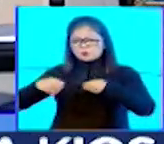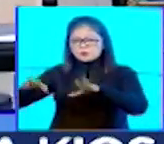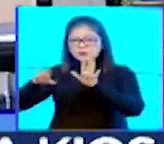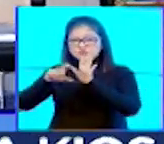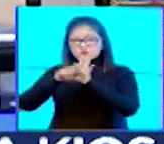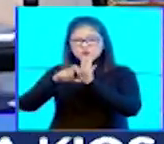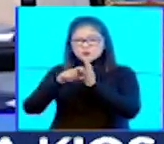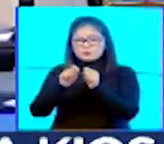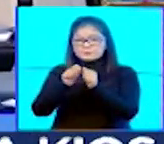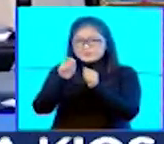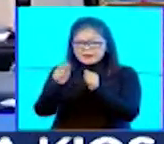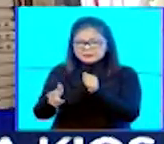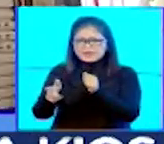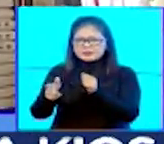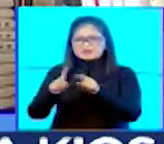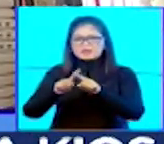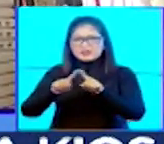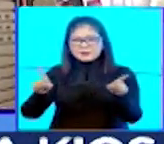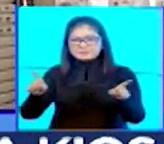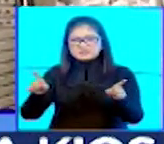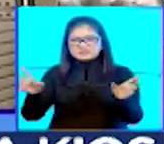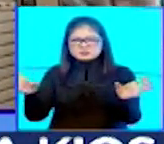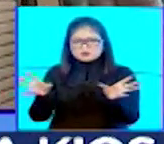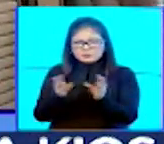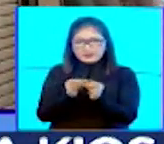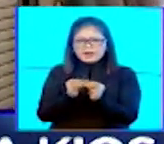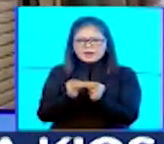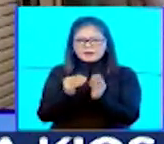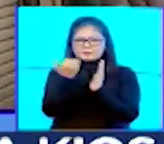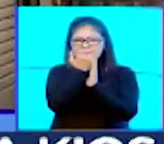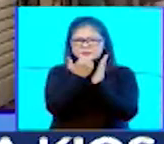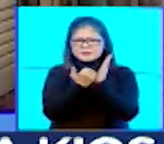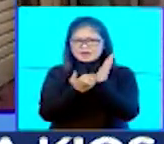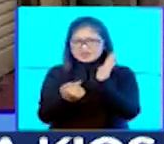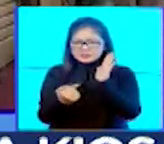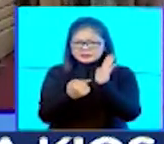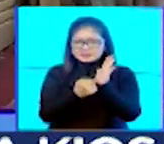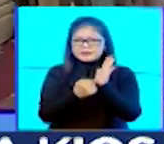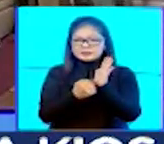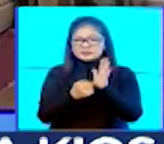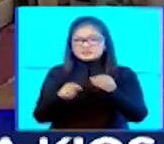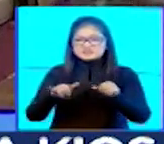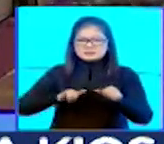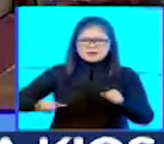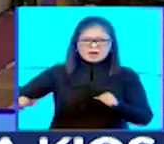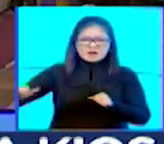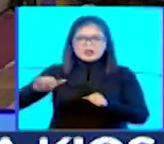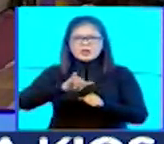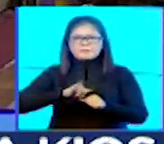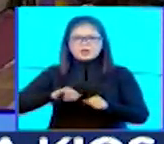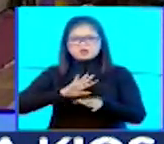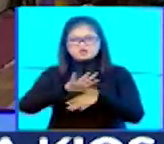servicas. Namun tentunya jumlah ataupun kebijakan yang diberikan tidak bisa disamaratakan antara satu pusat perbelanjaan